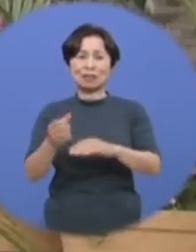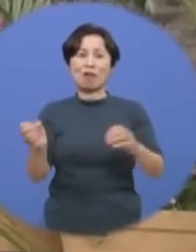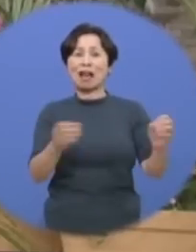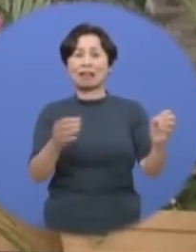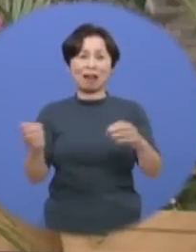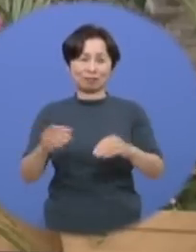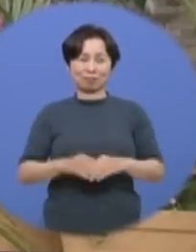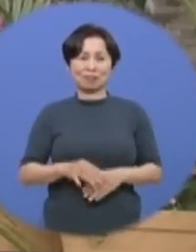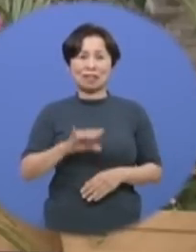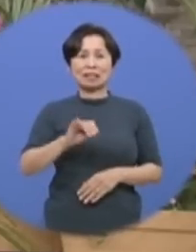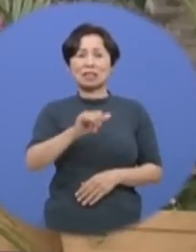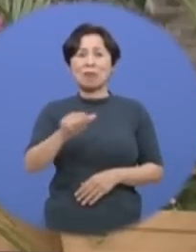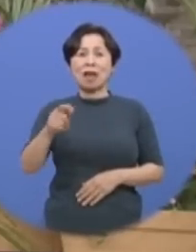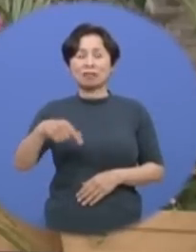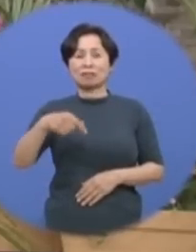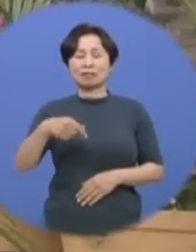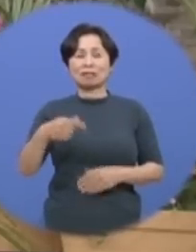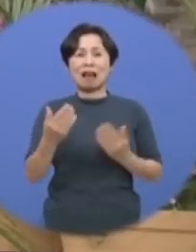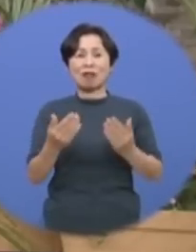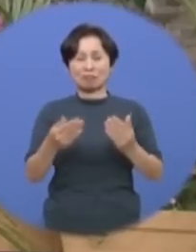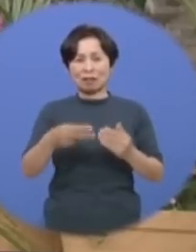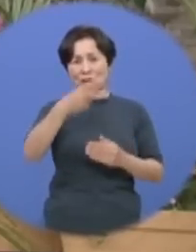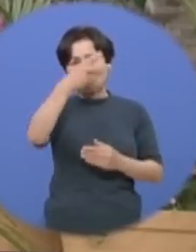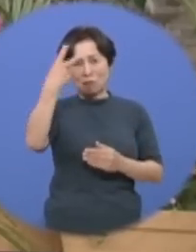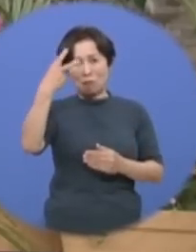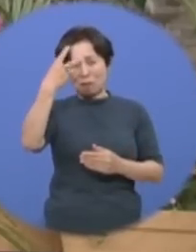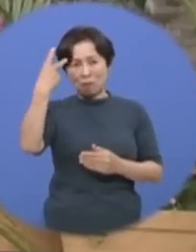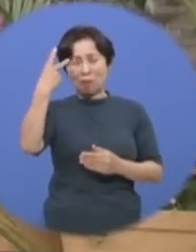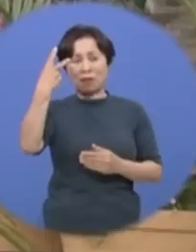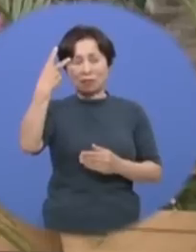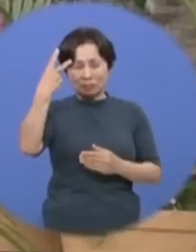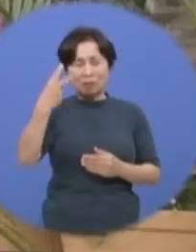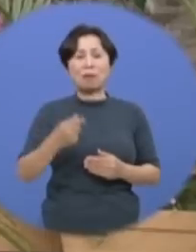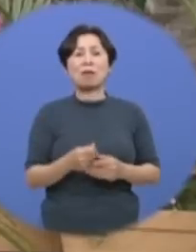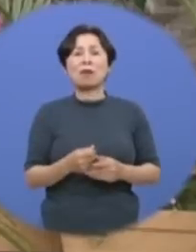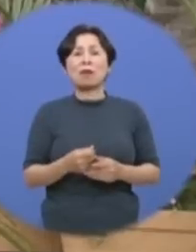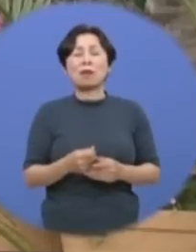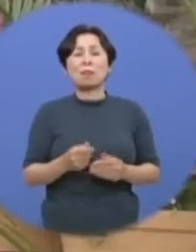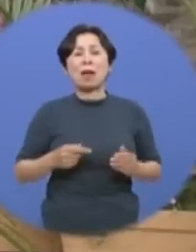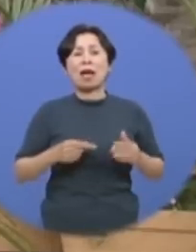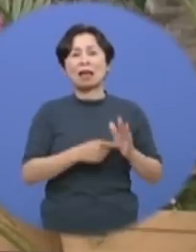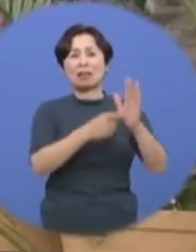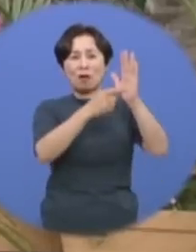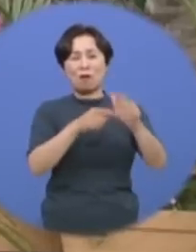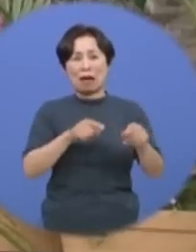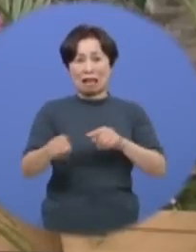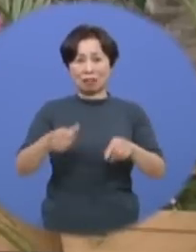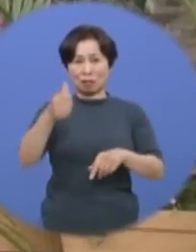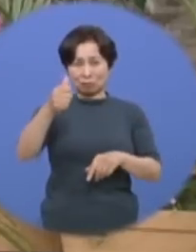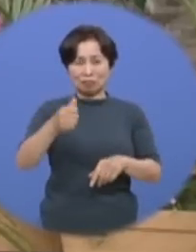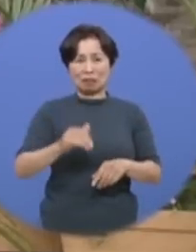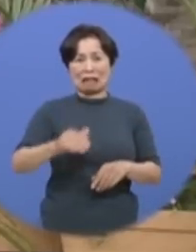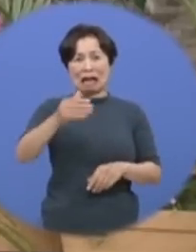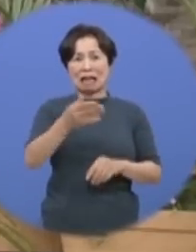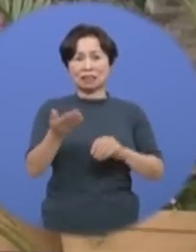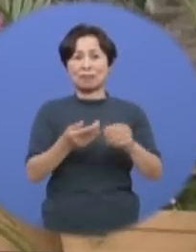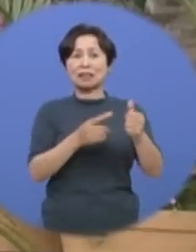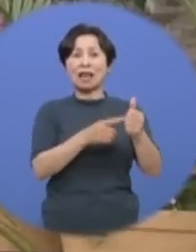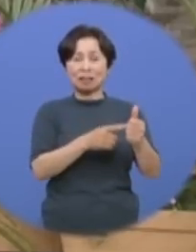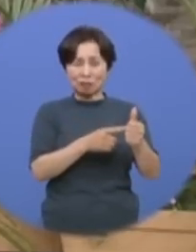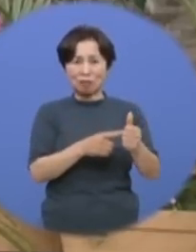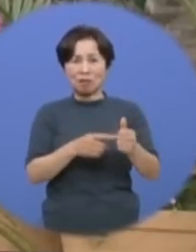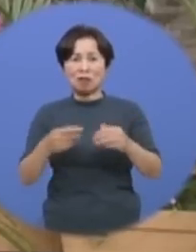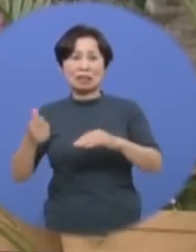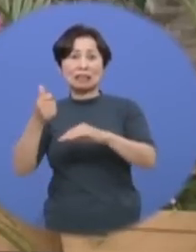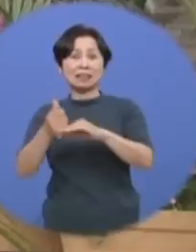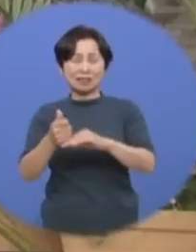智辯学園和歌山高等学校名窯監督の高島1さんと御坂知事が名称が来ず9野球王国